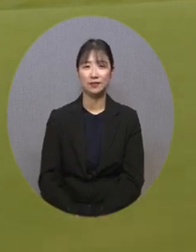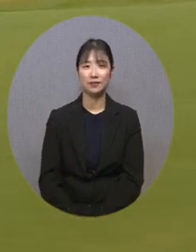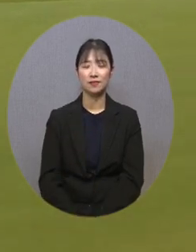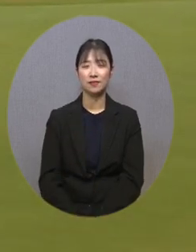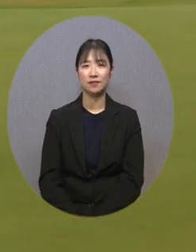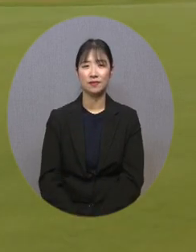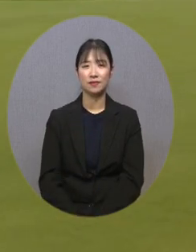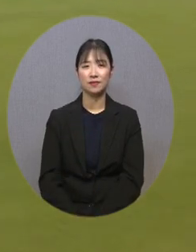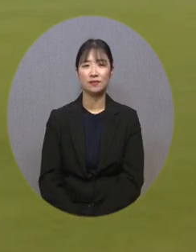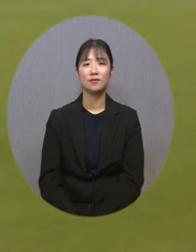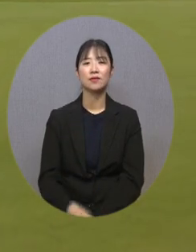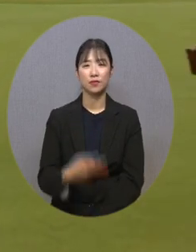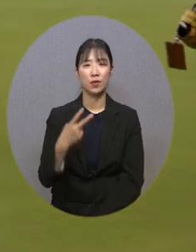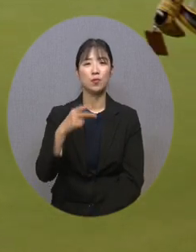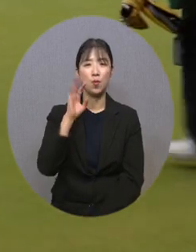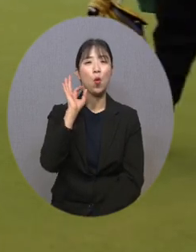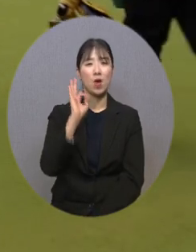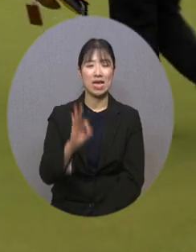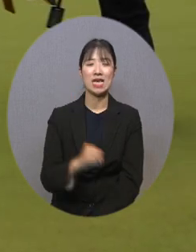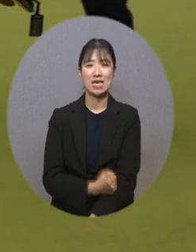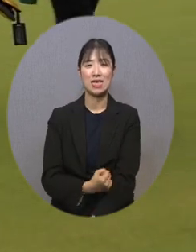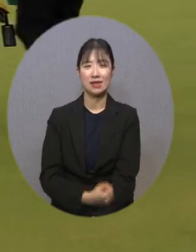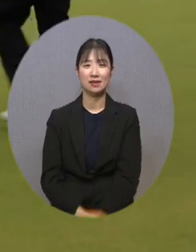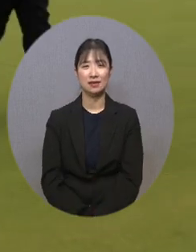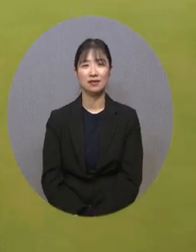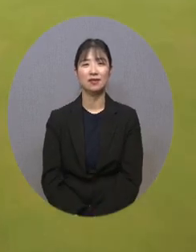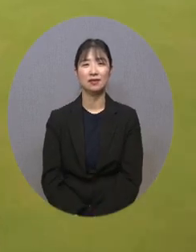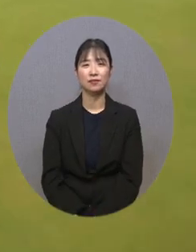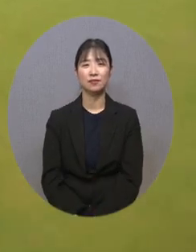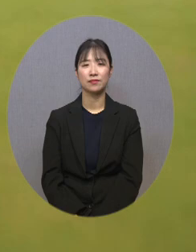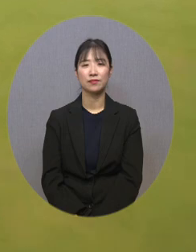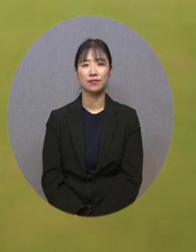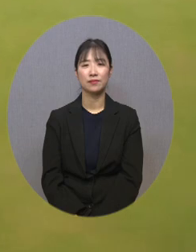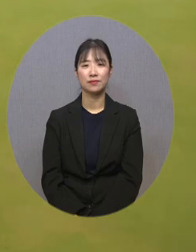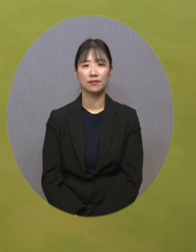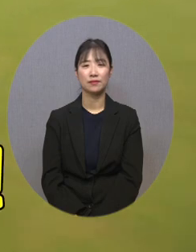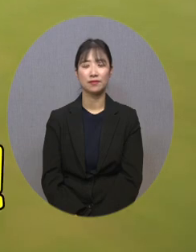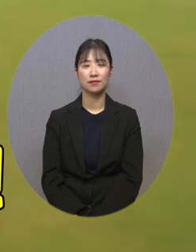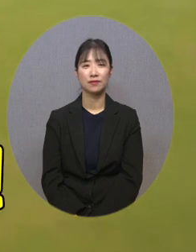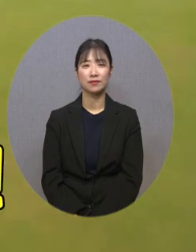하셨어요? 보기입니다. 보기입니다. 아, 우리 너도 형 진에 기브업 하시죠.